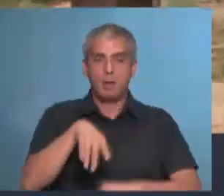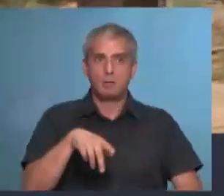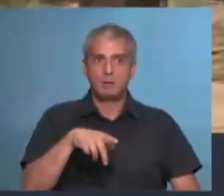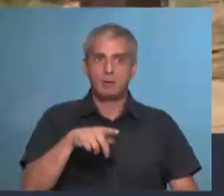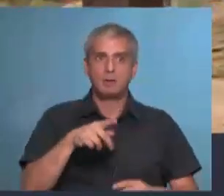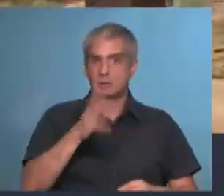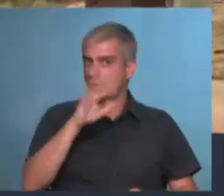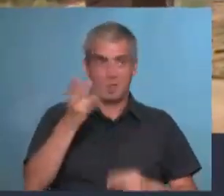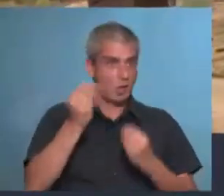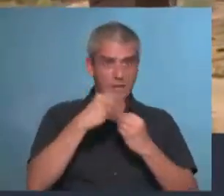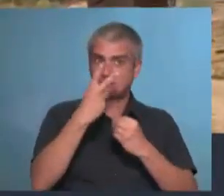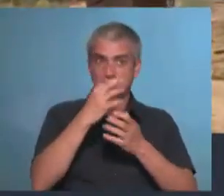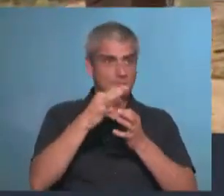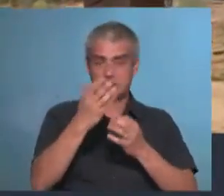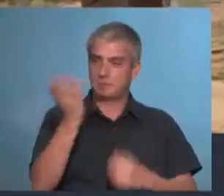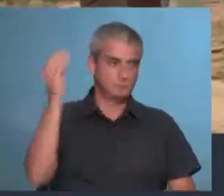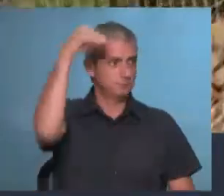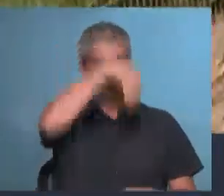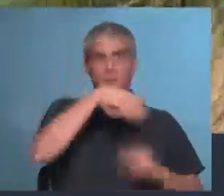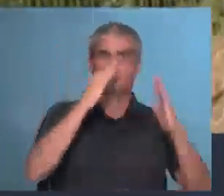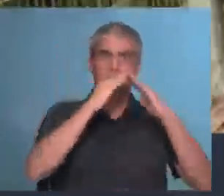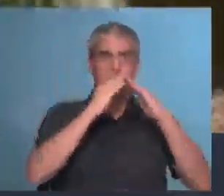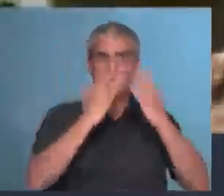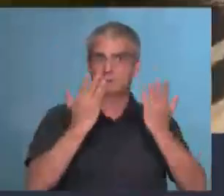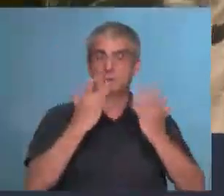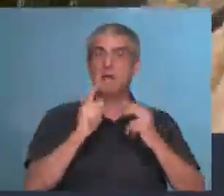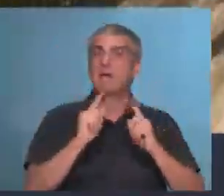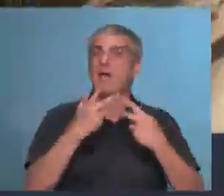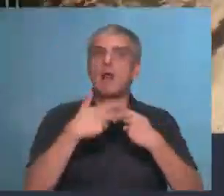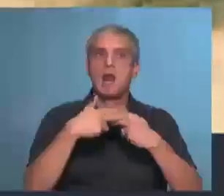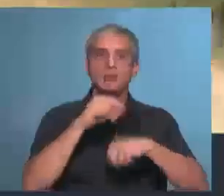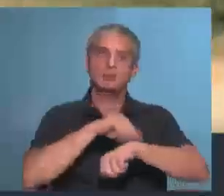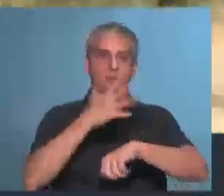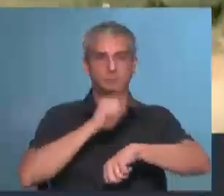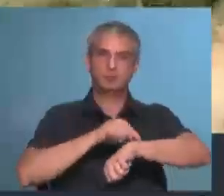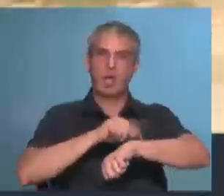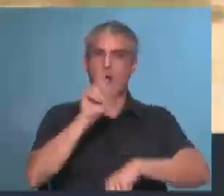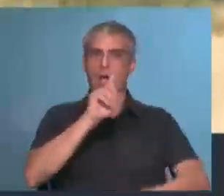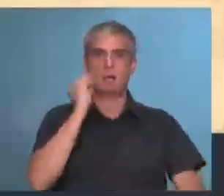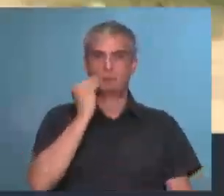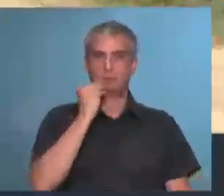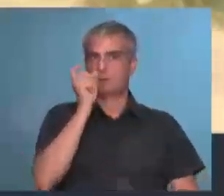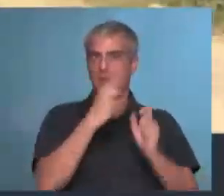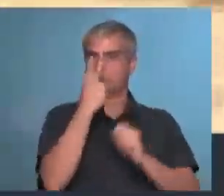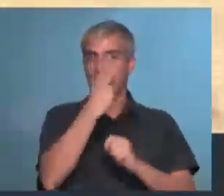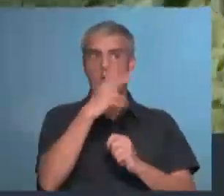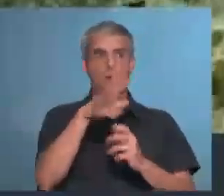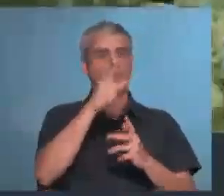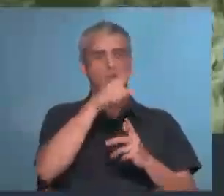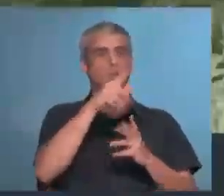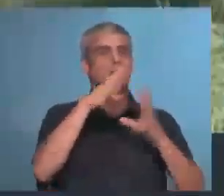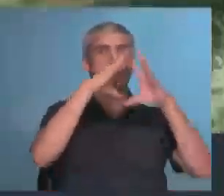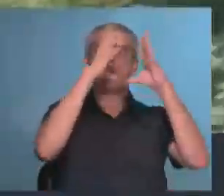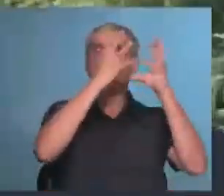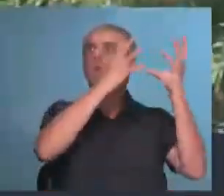היה יכול להיות עוד 20 מטר וזה ייפול על הבית. זה קרה סמוך לשעה אחת בצהריים. התושבים הבחינו באשכול בין כמה בלונים